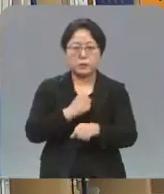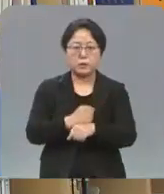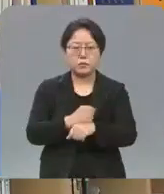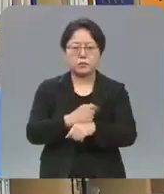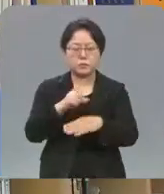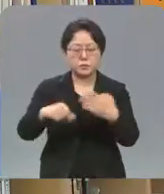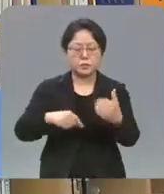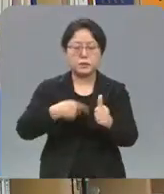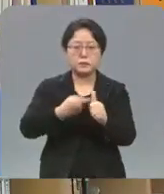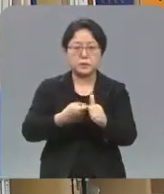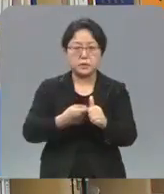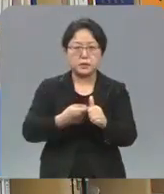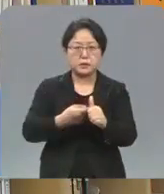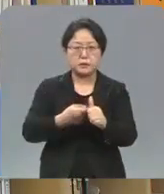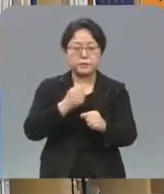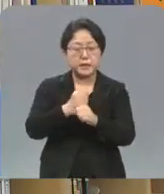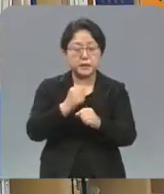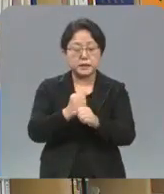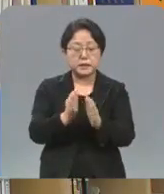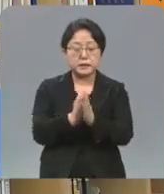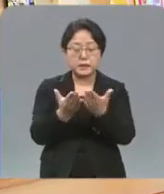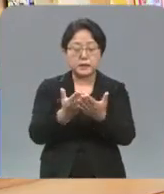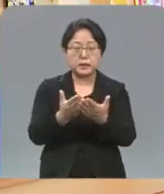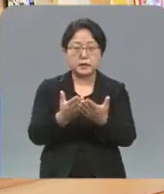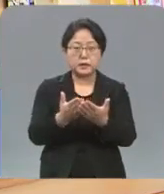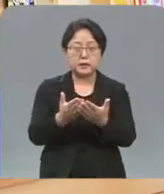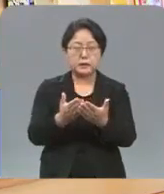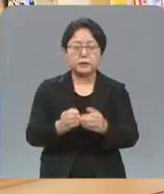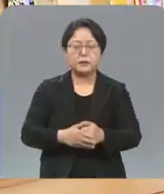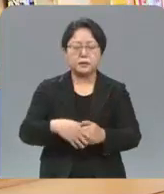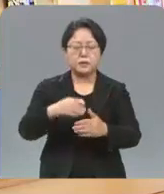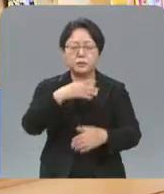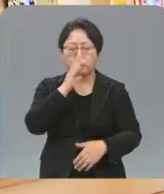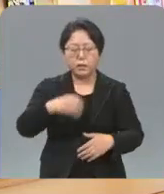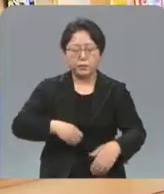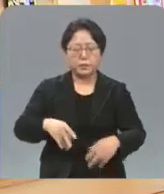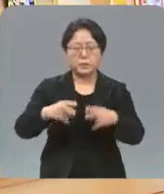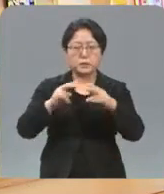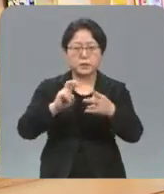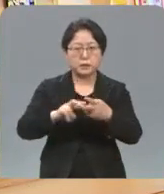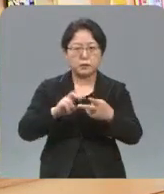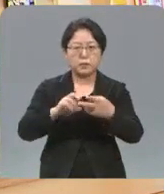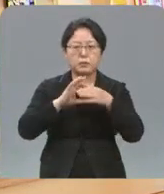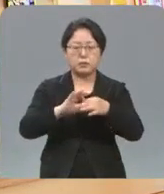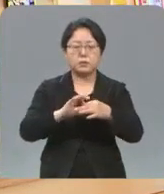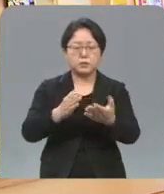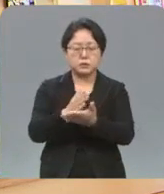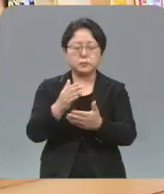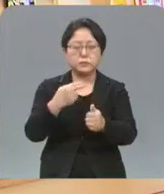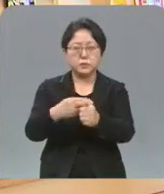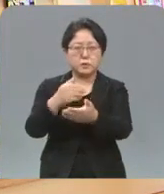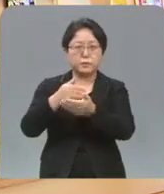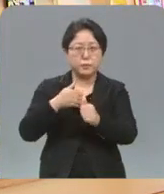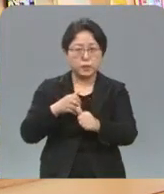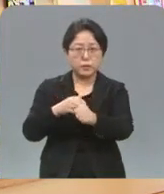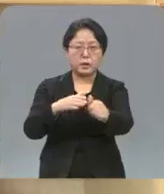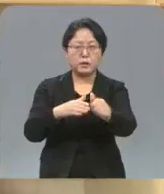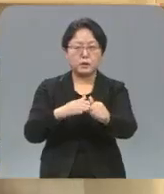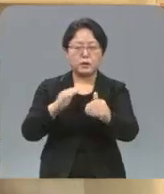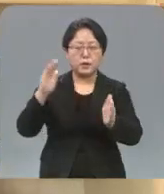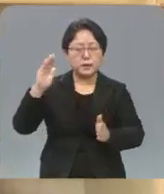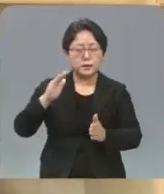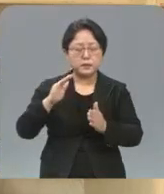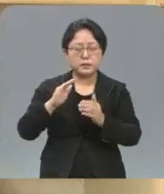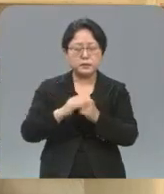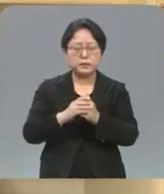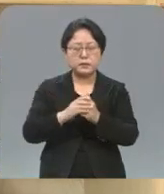프로그램 참가자들의 작품집도 발간할 예정입니다. 또 노인복지센터와 연계해서 전문 강사를 파견하고